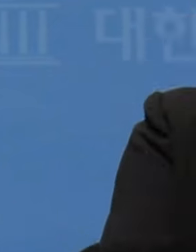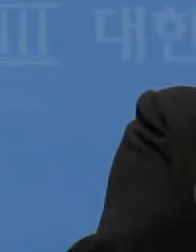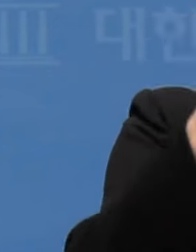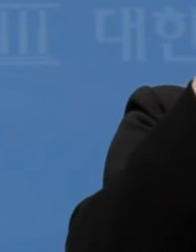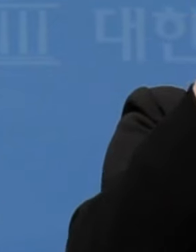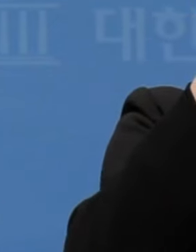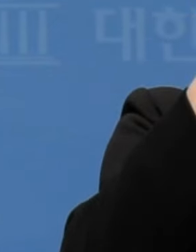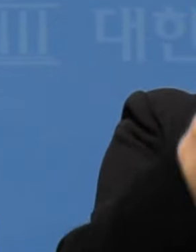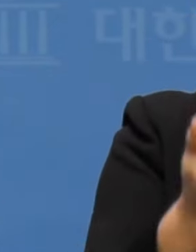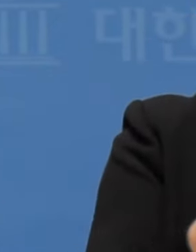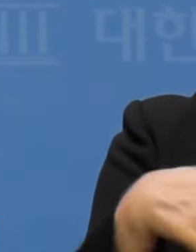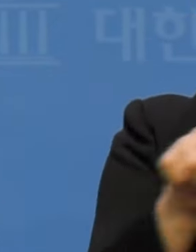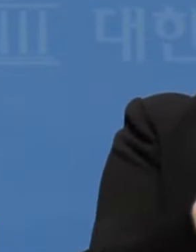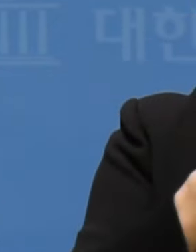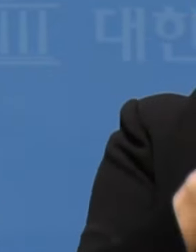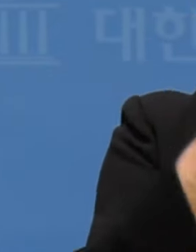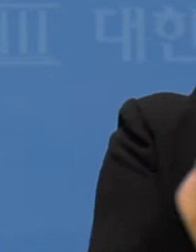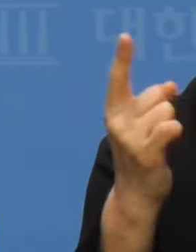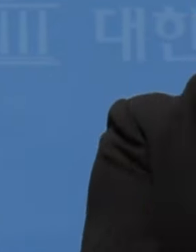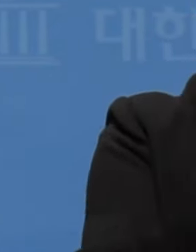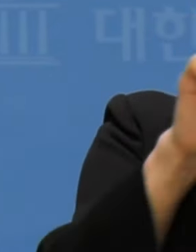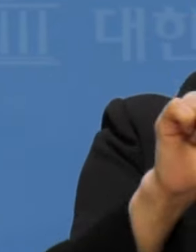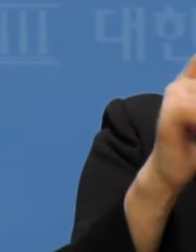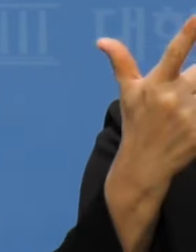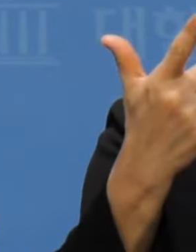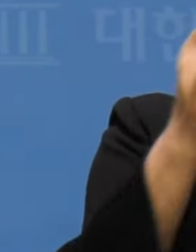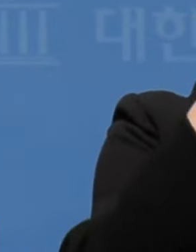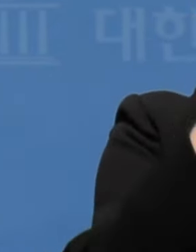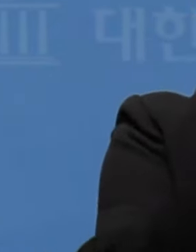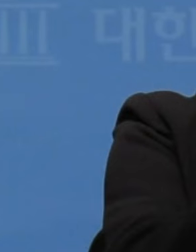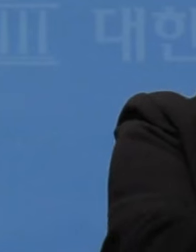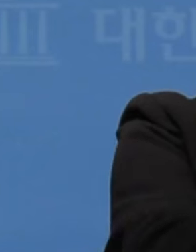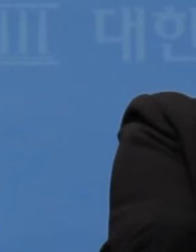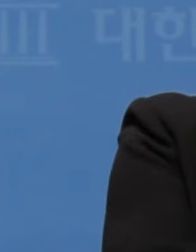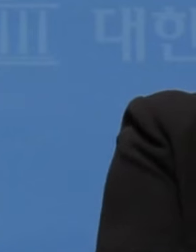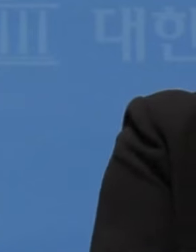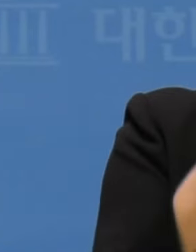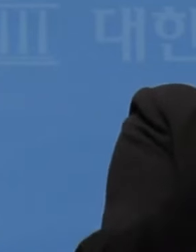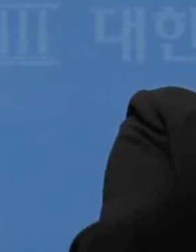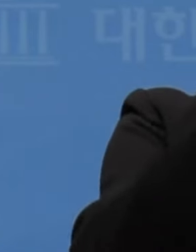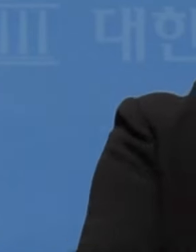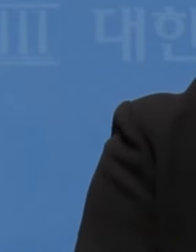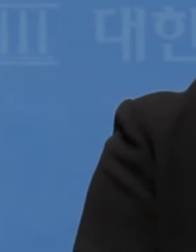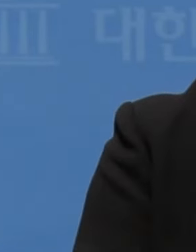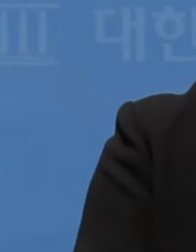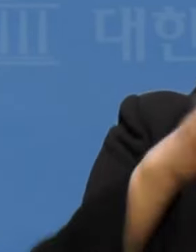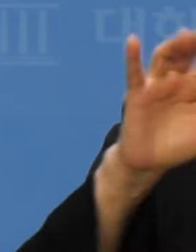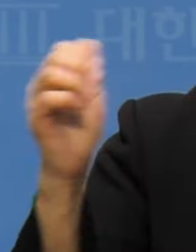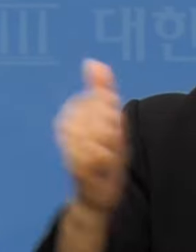및 관리에 관한 법률 개정안 16개가 있지만 위 법안들은 21대